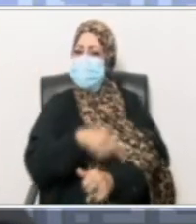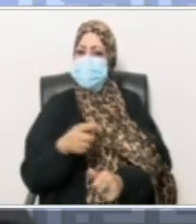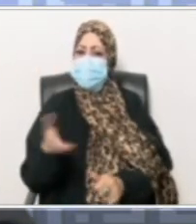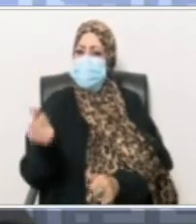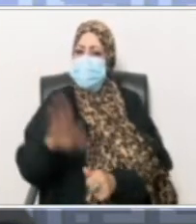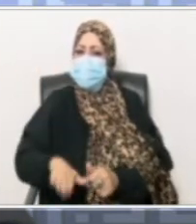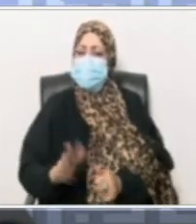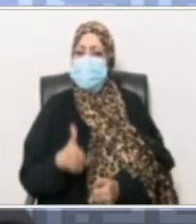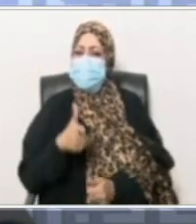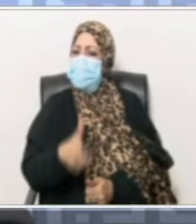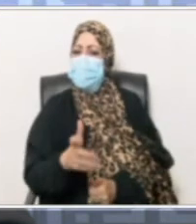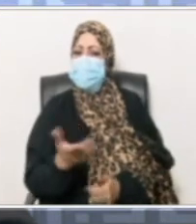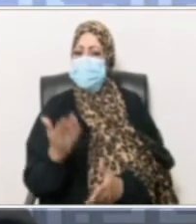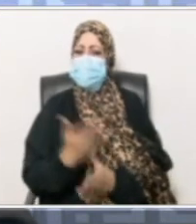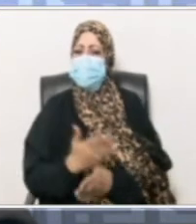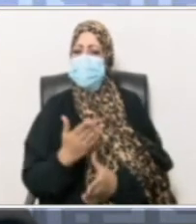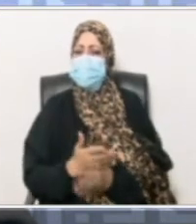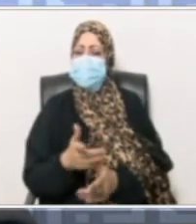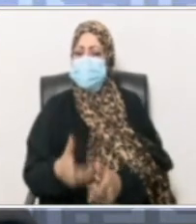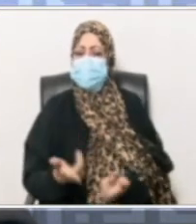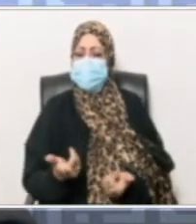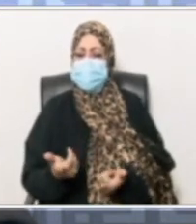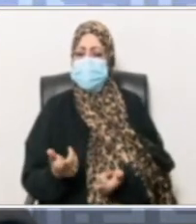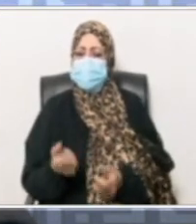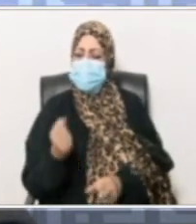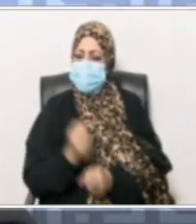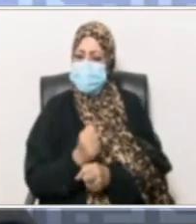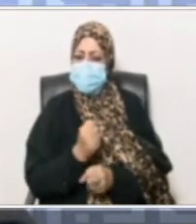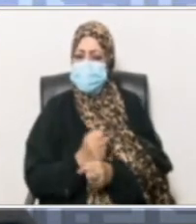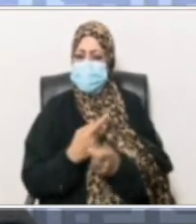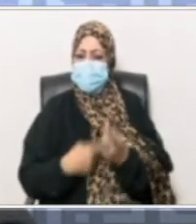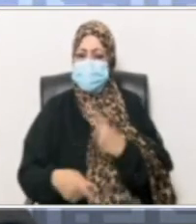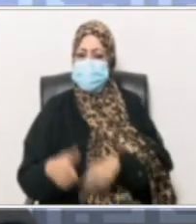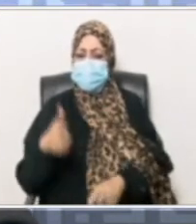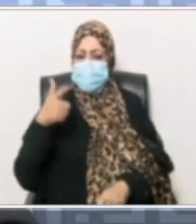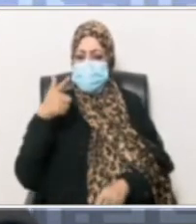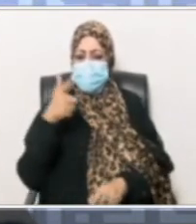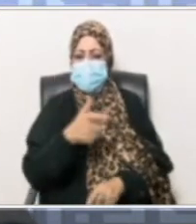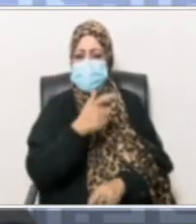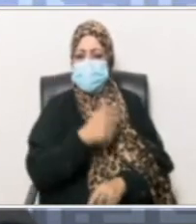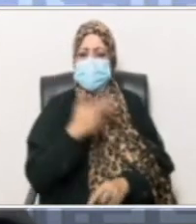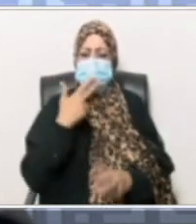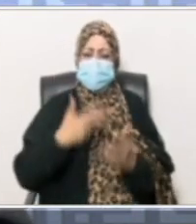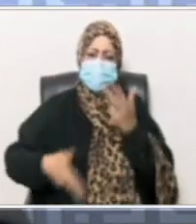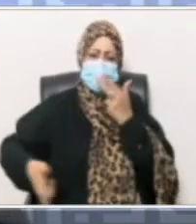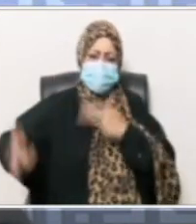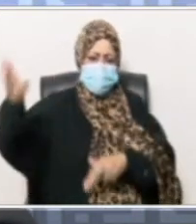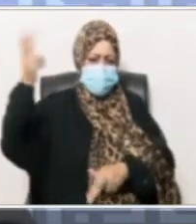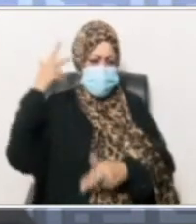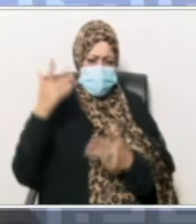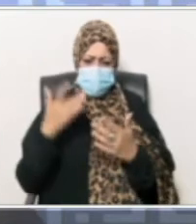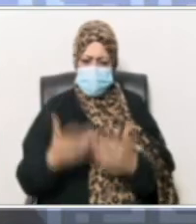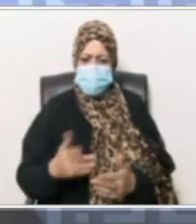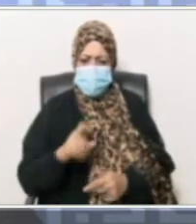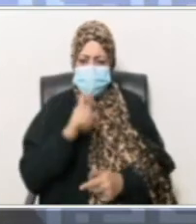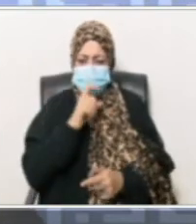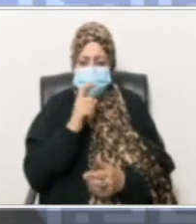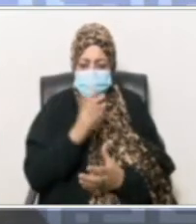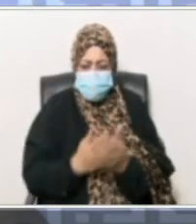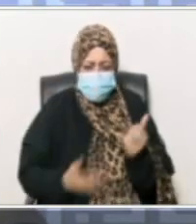الأفعال التي ارتكبتموها ما فعلها الجاهلية من قبل، الذين كانوا يدفنون بعض الجاهلية يدفنون